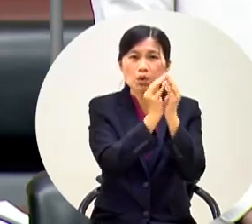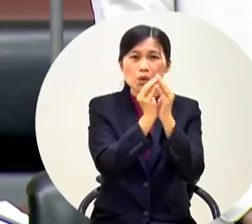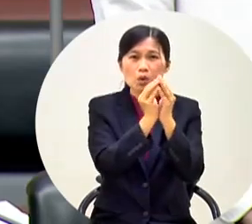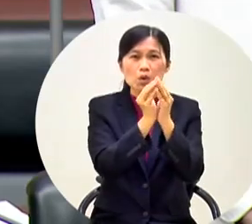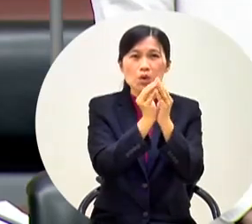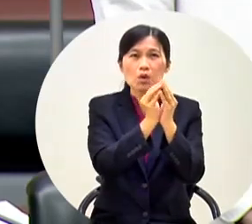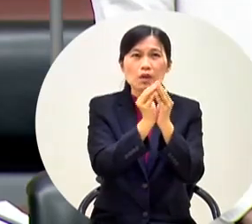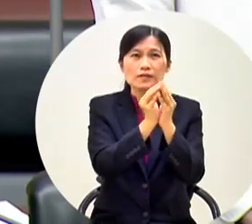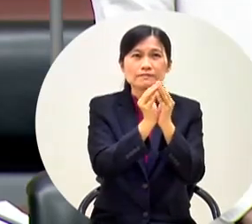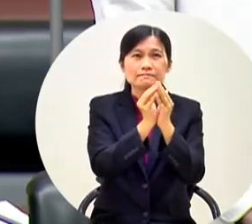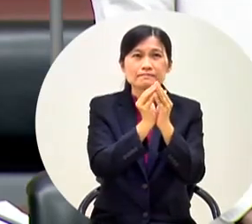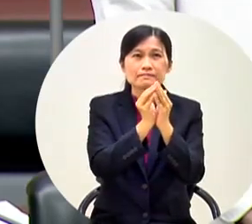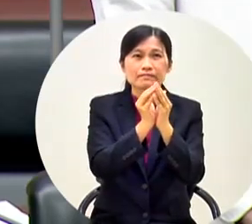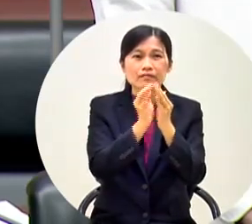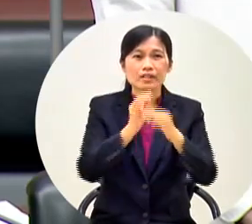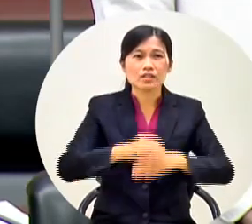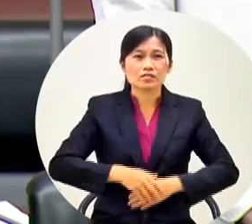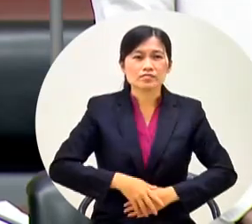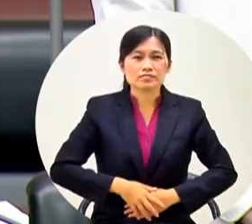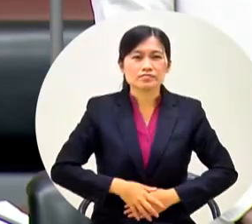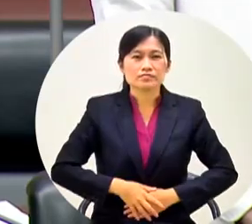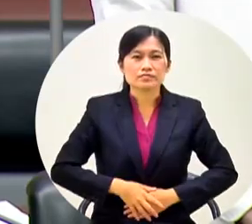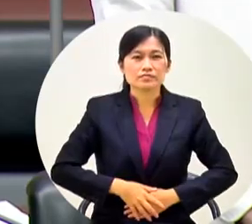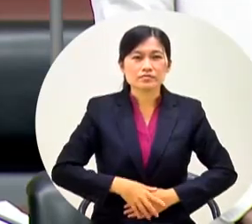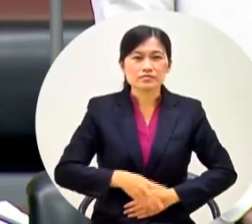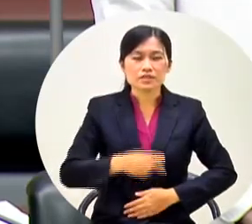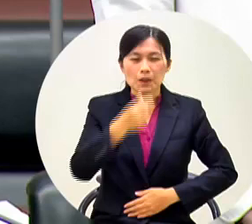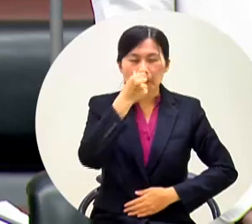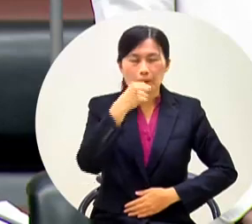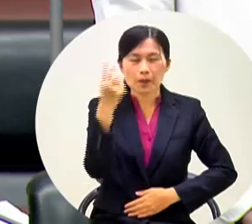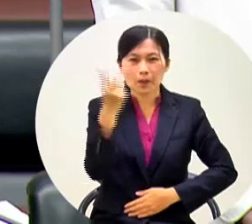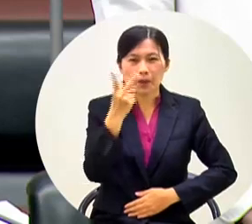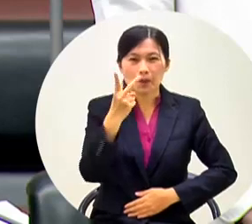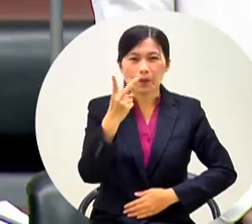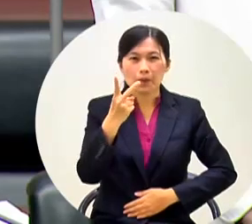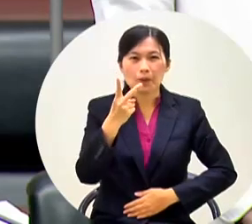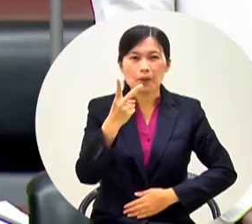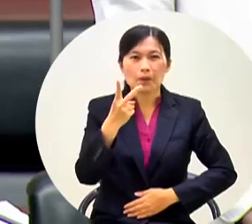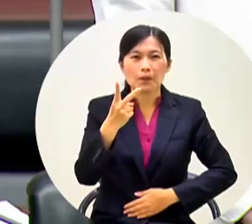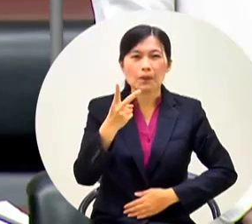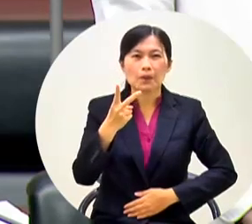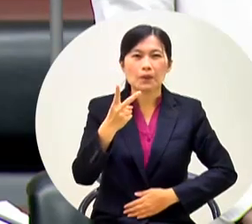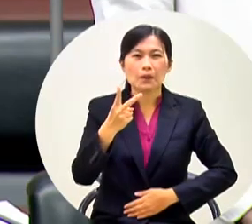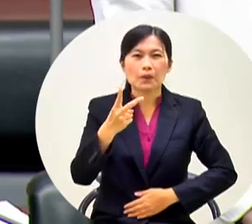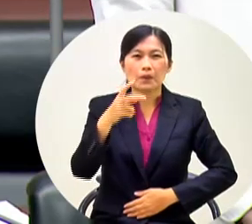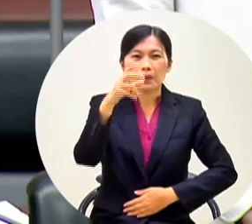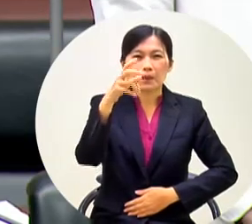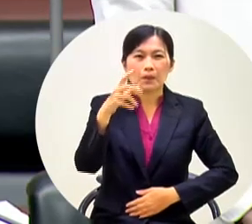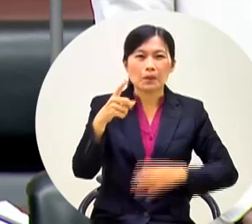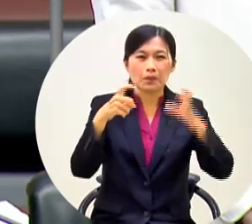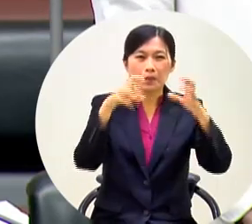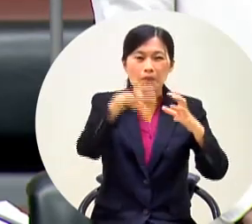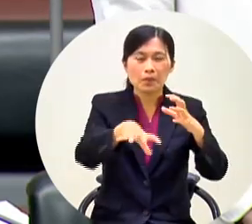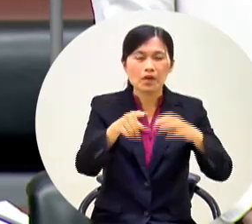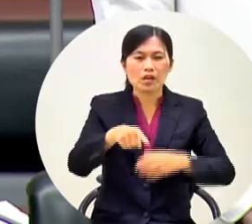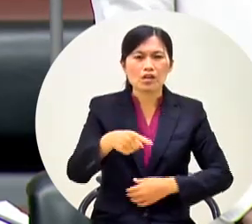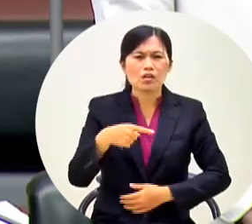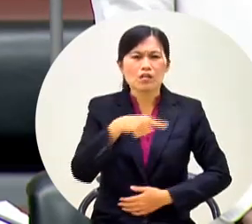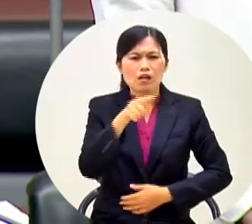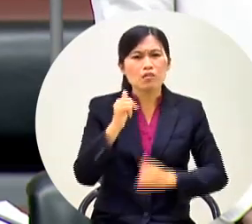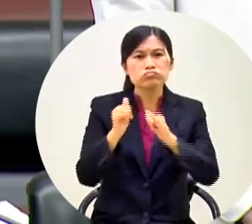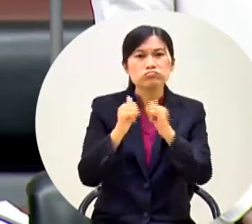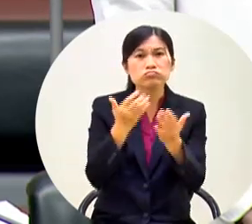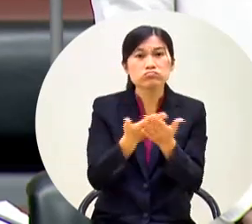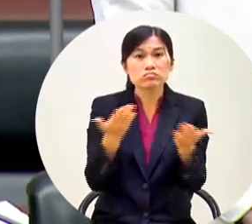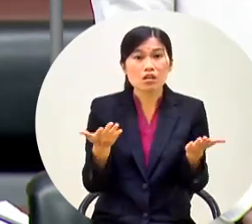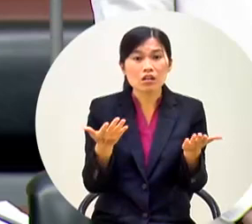楚，在他心中的排序，高雄市民排在哪里？不要说高雄市议会了，我在这边也要反驳刚刚黄